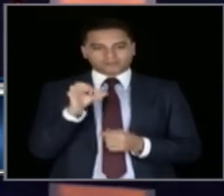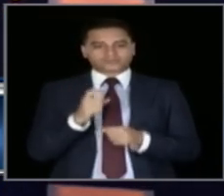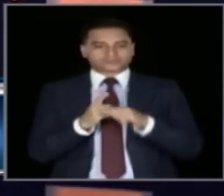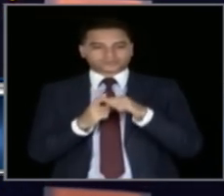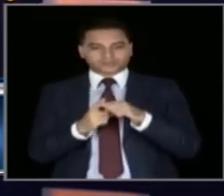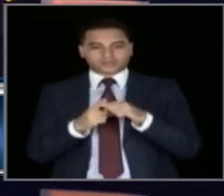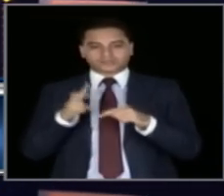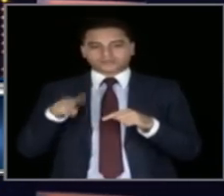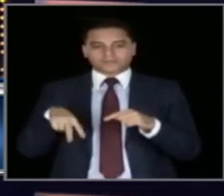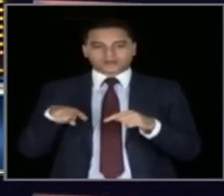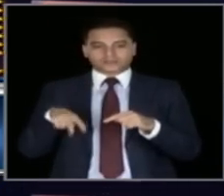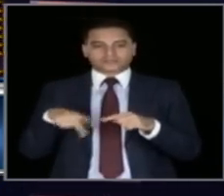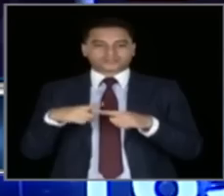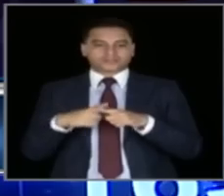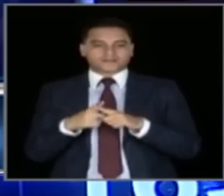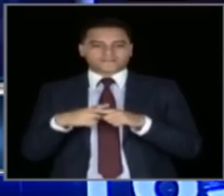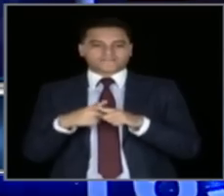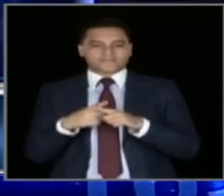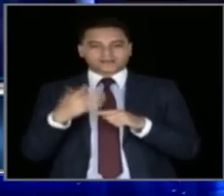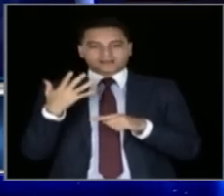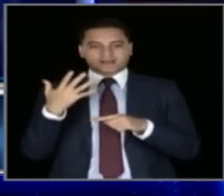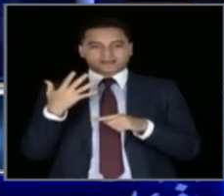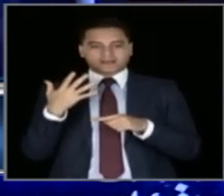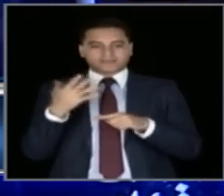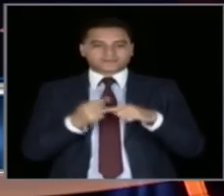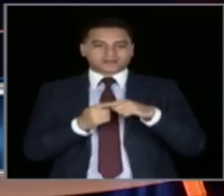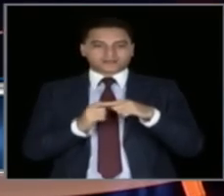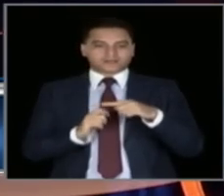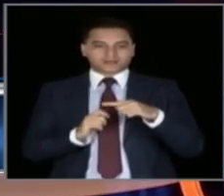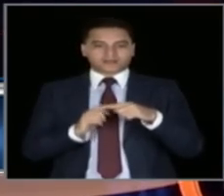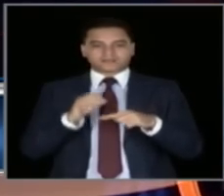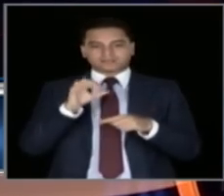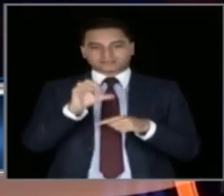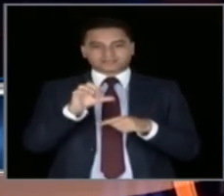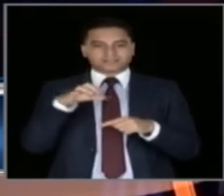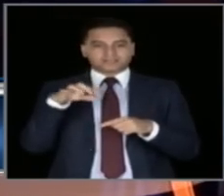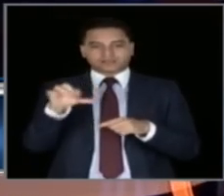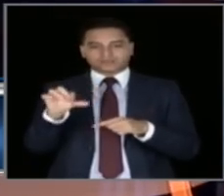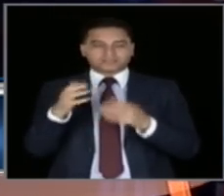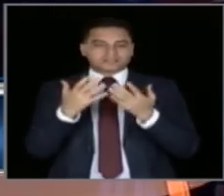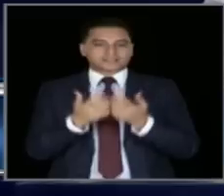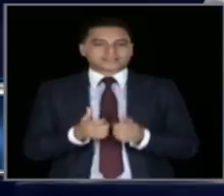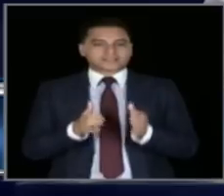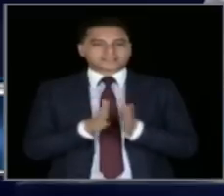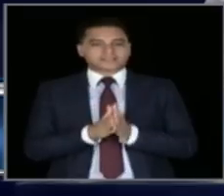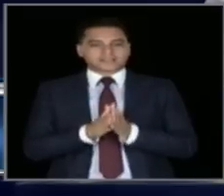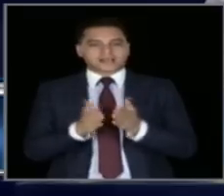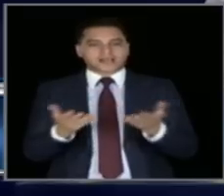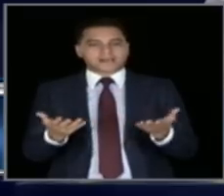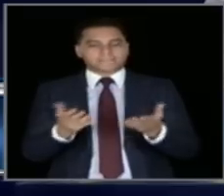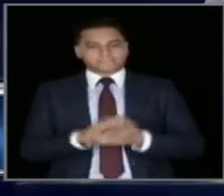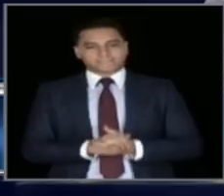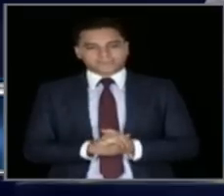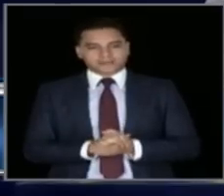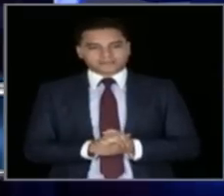19 زائد 18 في 5 ناقص 99